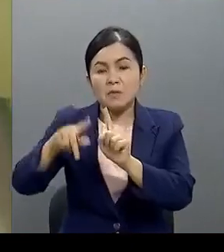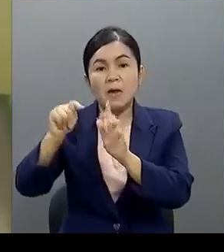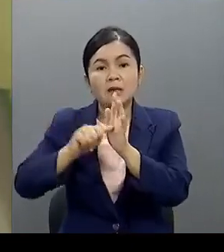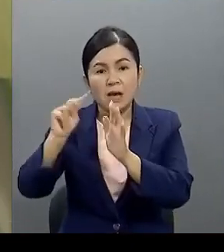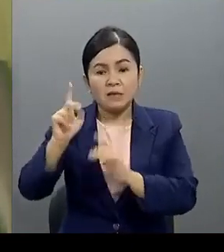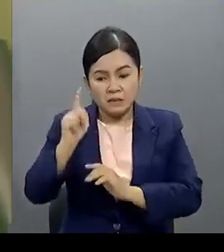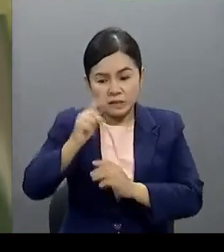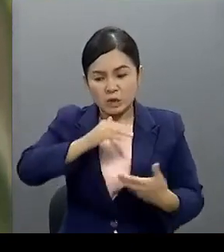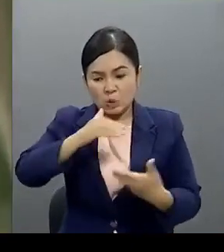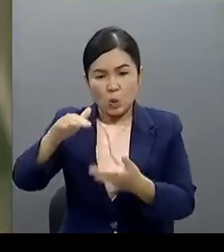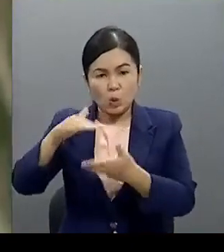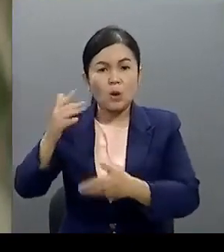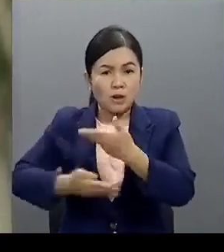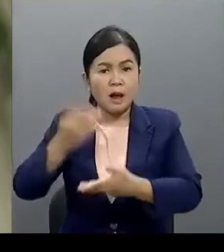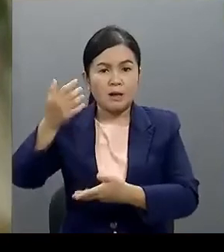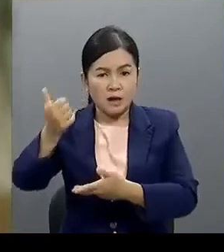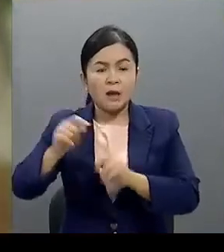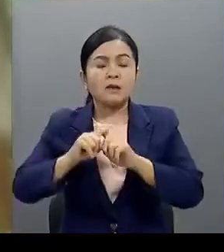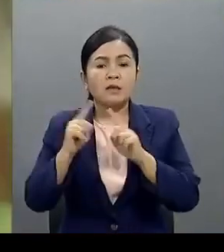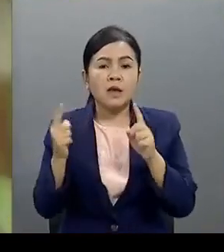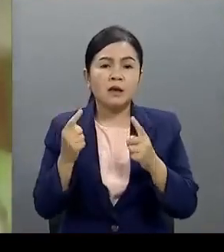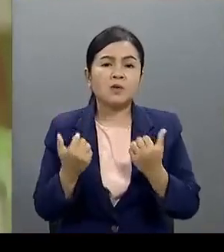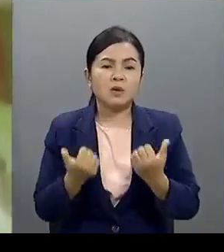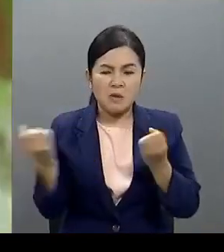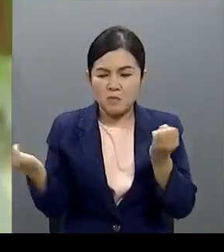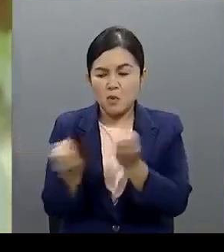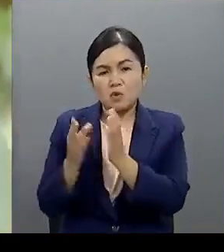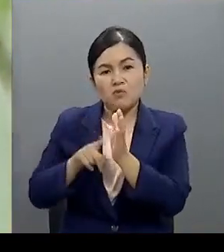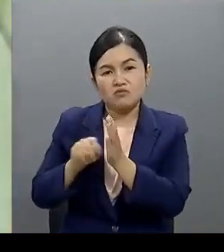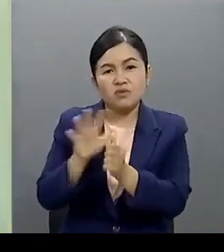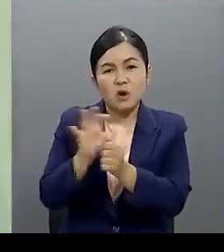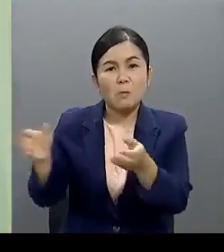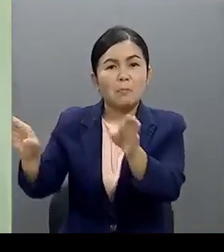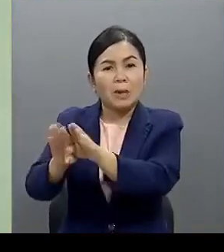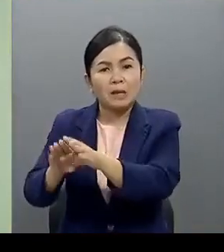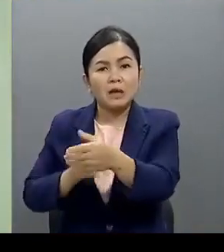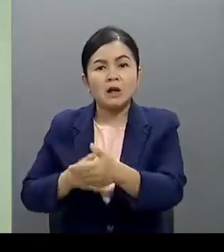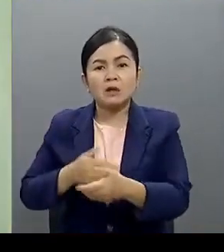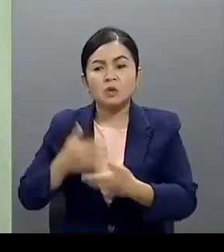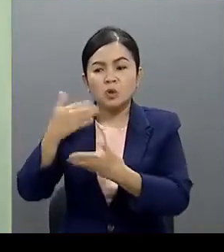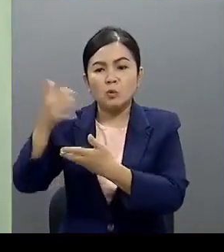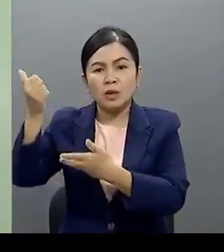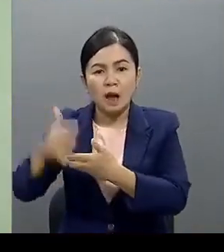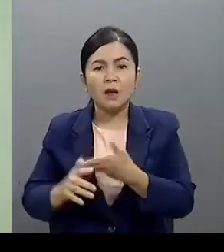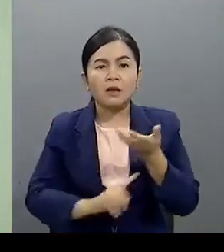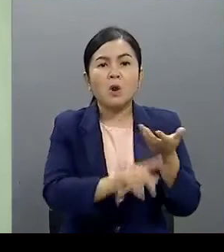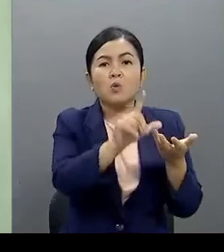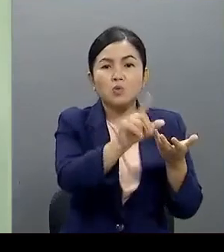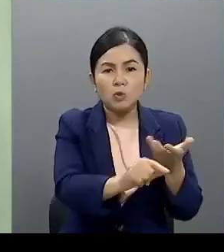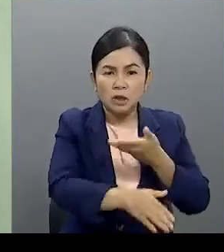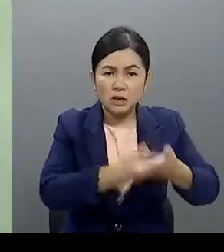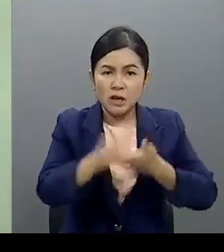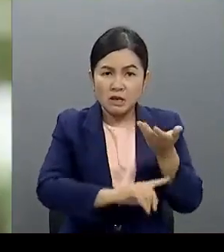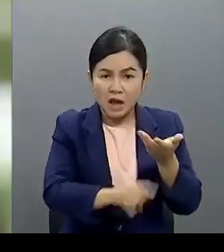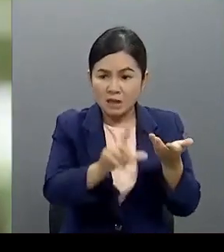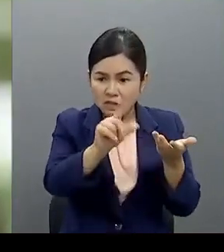ทศได้แต่ปีนี้ผลกระทบจากโควิด-19 ทำให้ราคาตกต่ำจากเคยขายได้กิโลกรัมละ